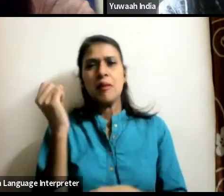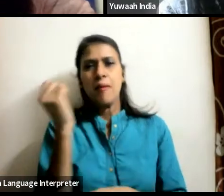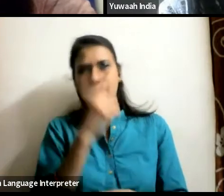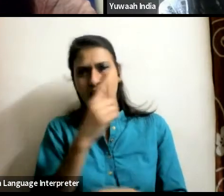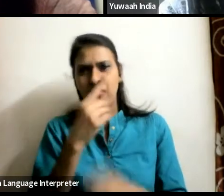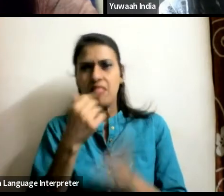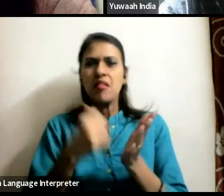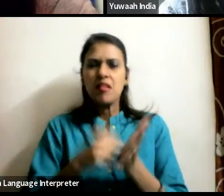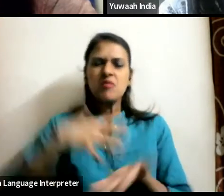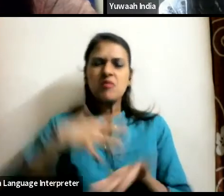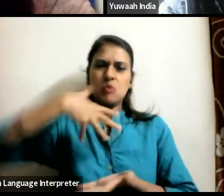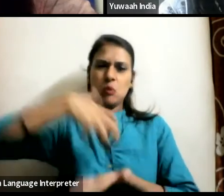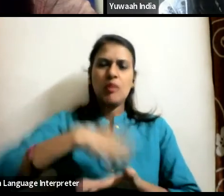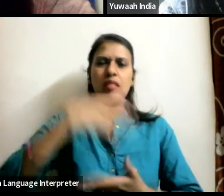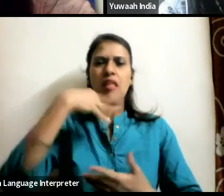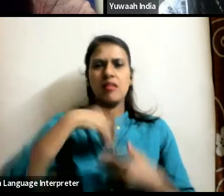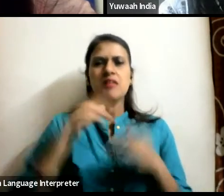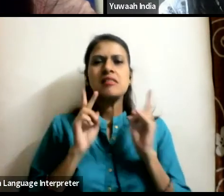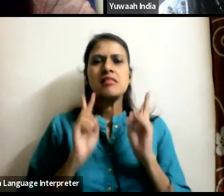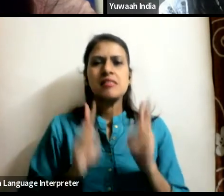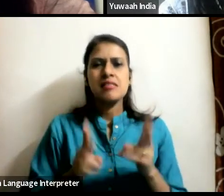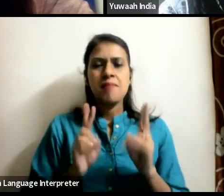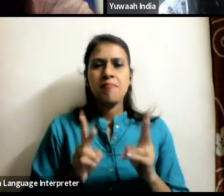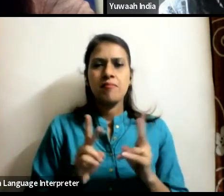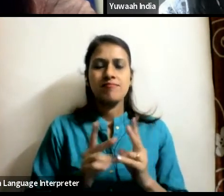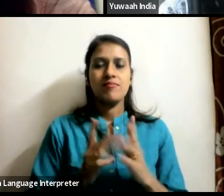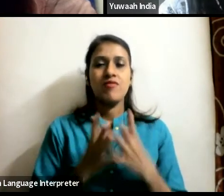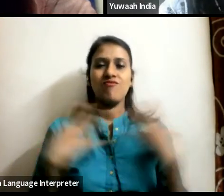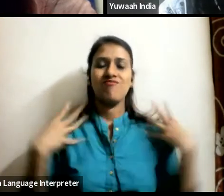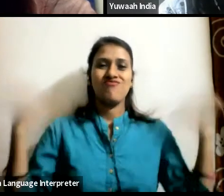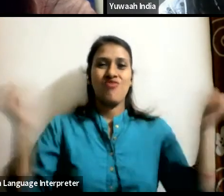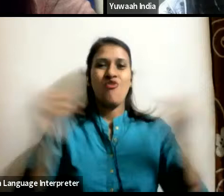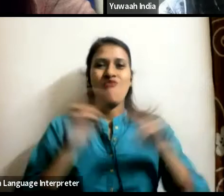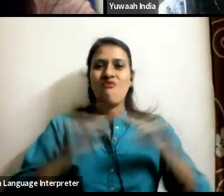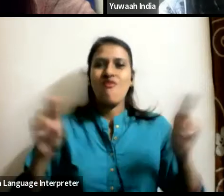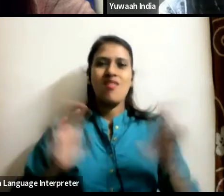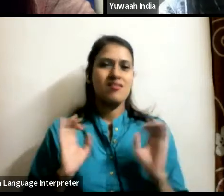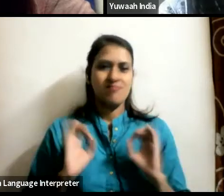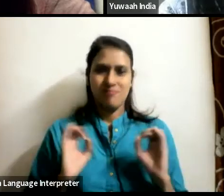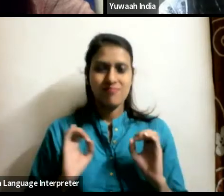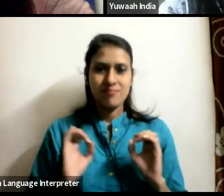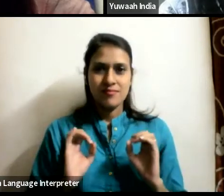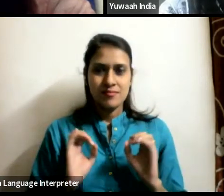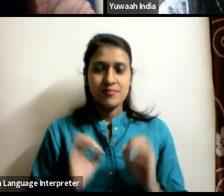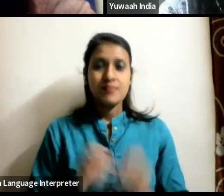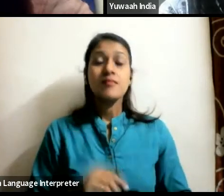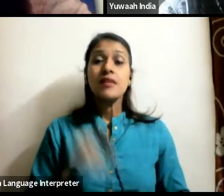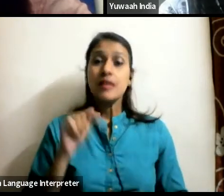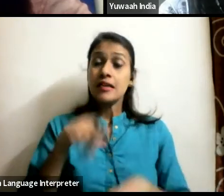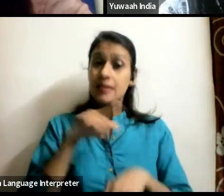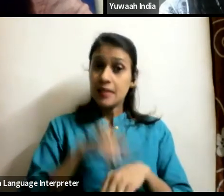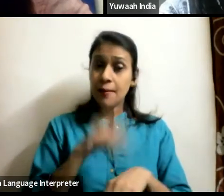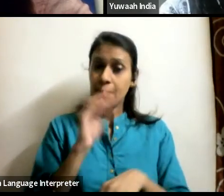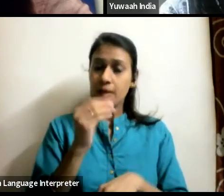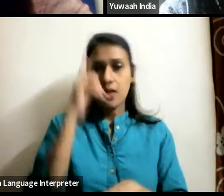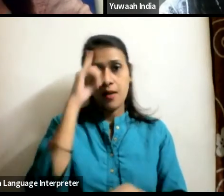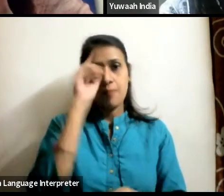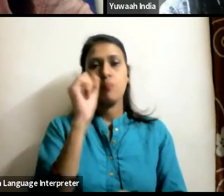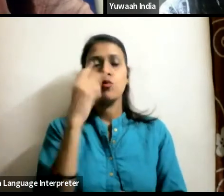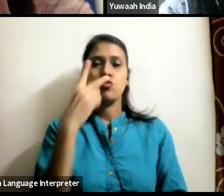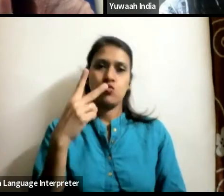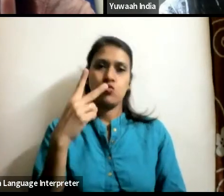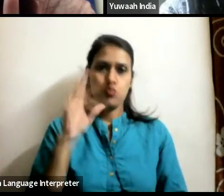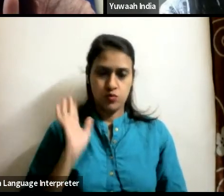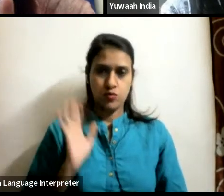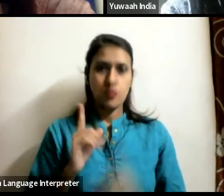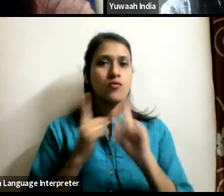की persistent weakness रहती है बहुत से पेशेंट्स में। So इस टाइम में आपको 2 चीज का ध्यान रखना पड़ेगा।